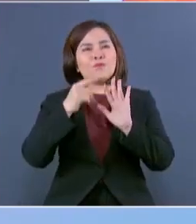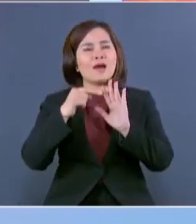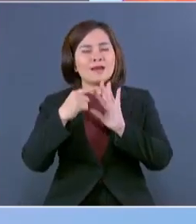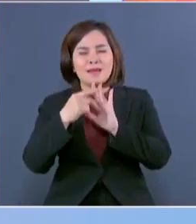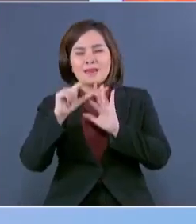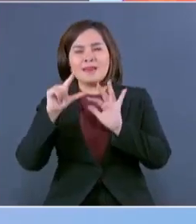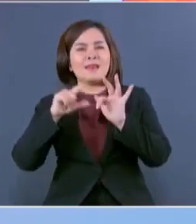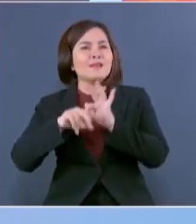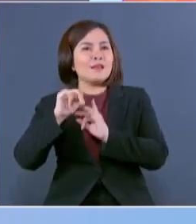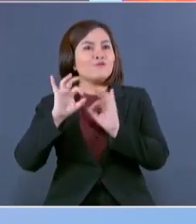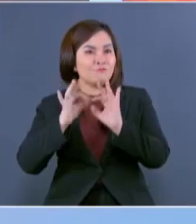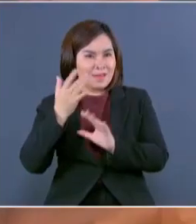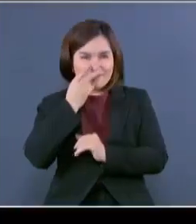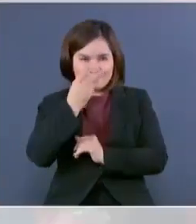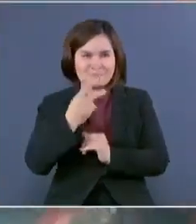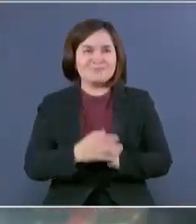เตรียมจะลงจอให้ได้ชมกันแล้วล่ะค่ะ